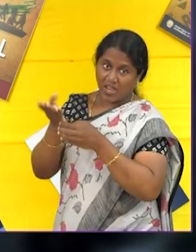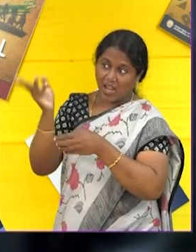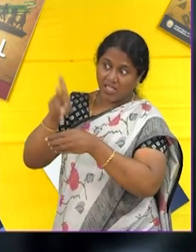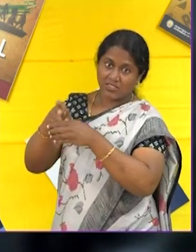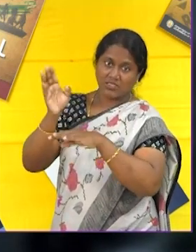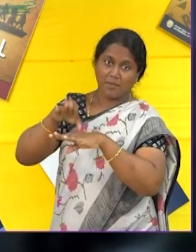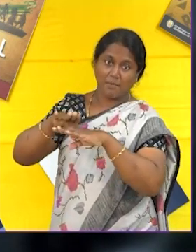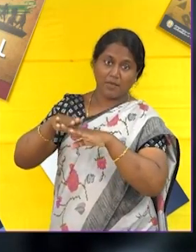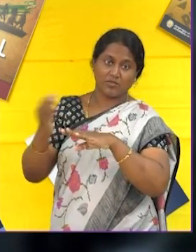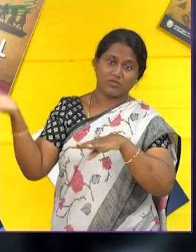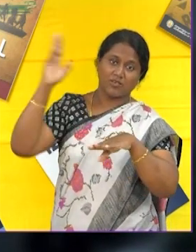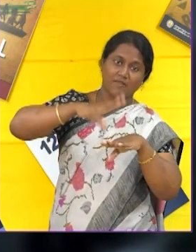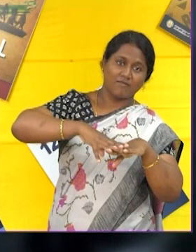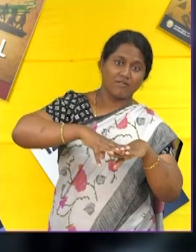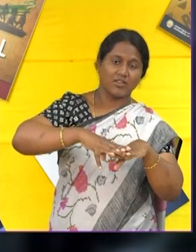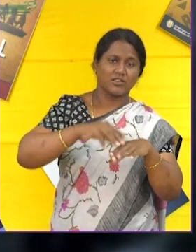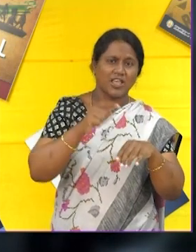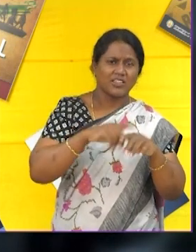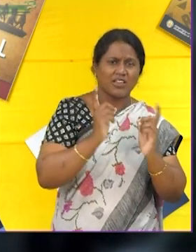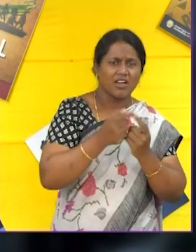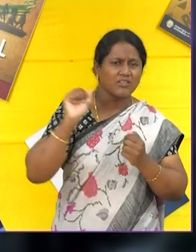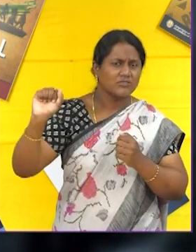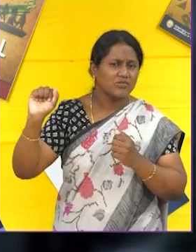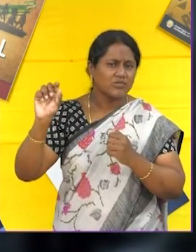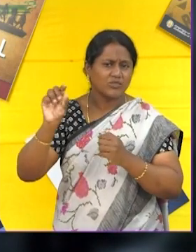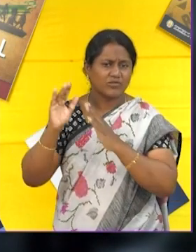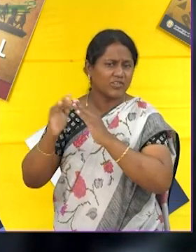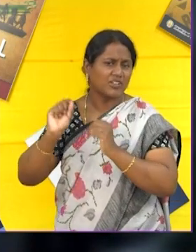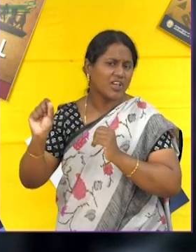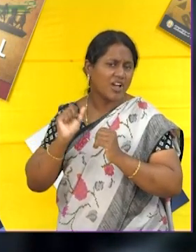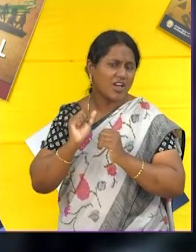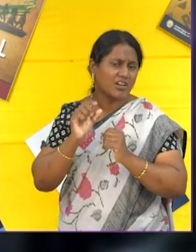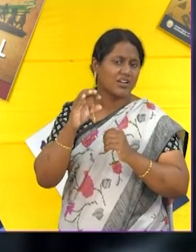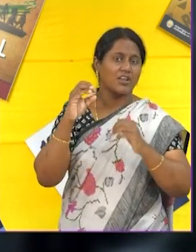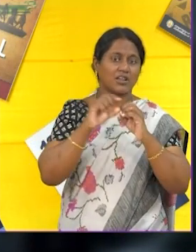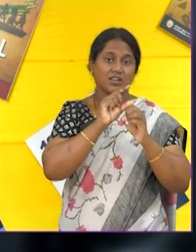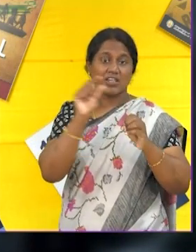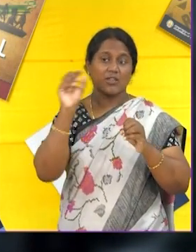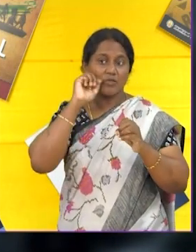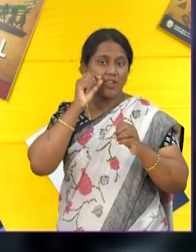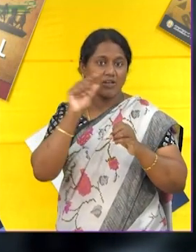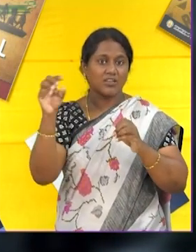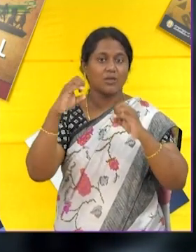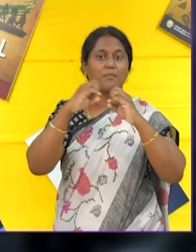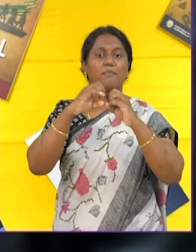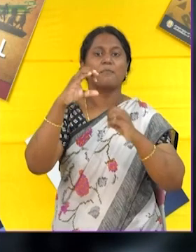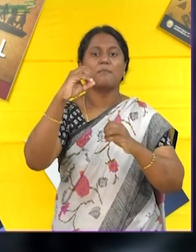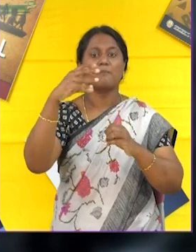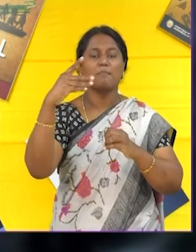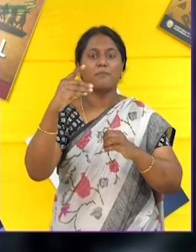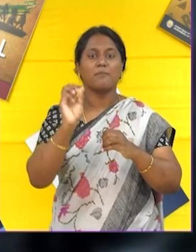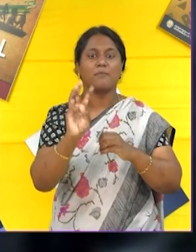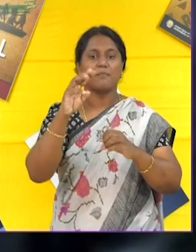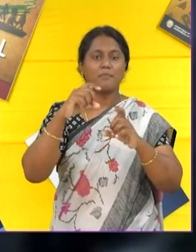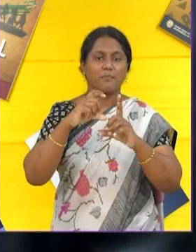ஒரு ரிட்டையர்ட் என்கிரேவர். ரிட்டையர்ட் என்கிரேவர்னா, என்கிரேவர் மீன்ஸ் அந்த பலகை மரத்துலலாம் இல்லை வேர்ட்ஸை